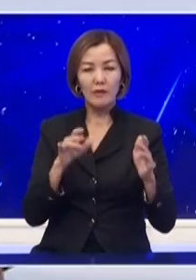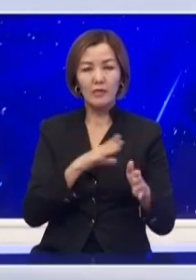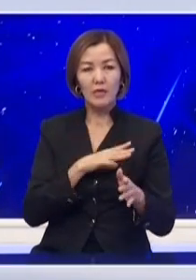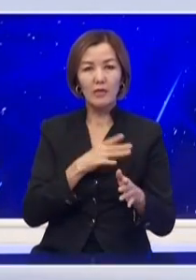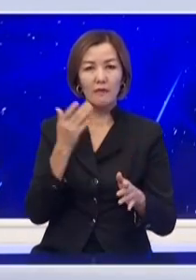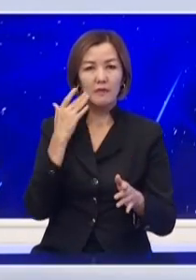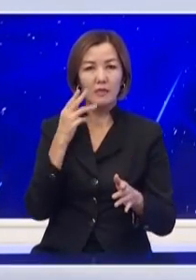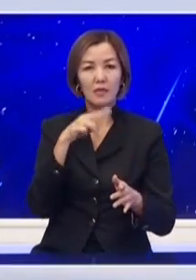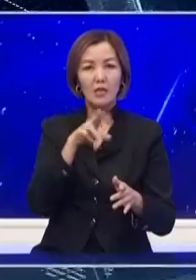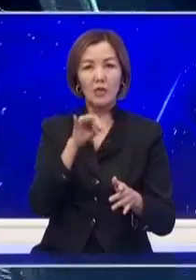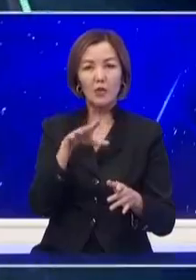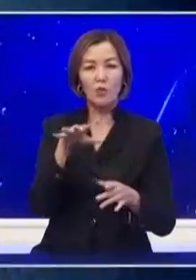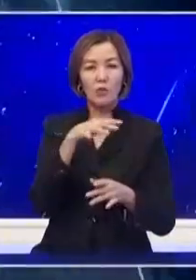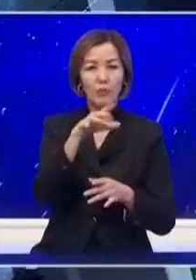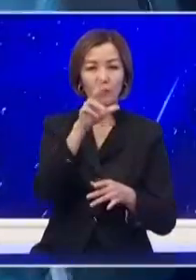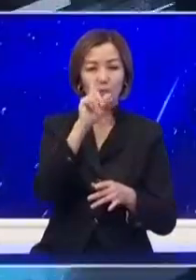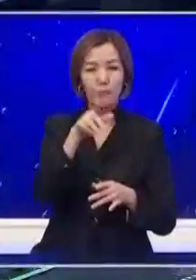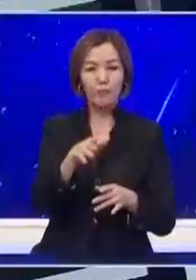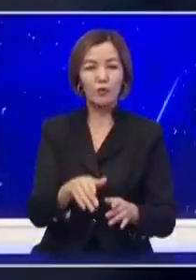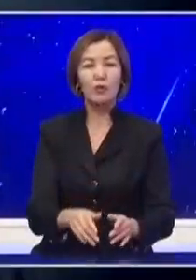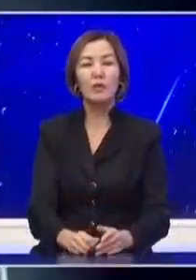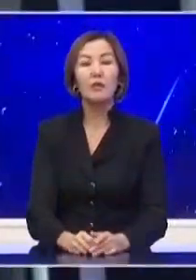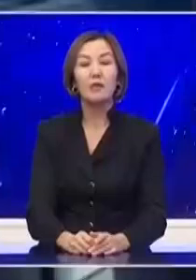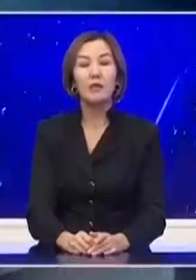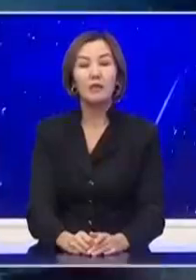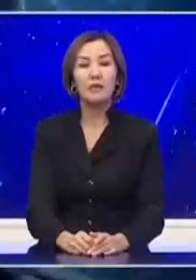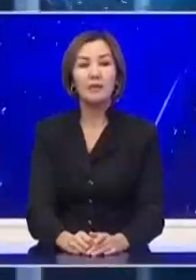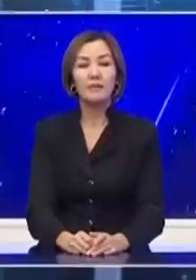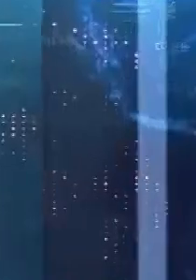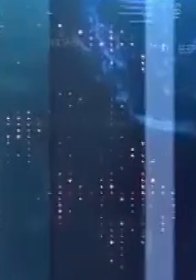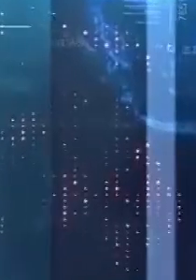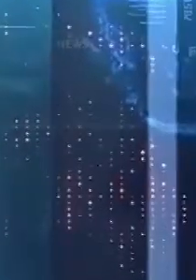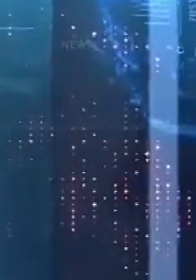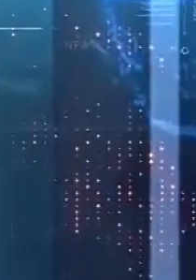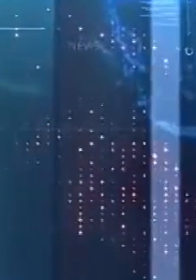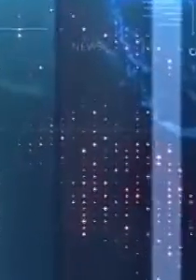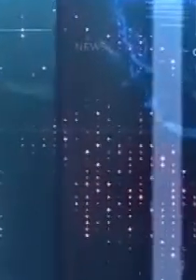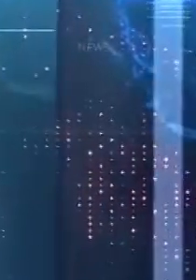дрондар ұшырылады дейді. Нұржан Қасаболат, Абзал Нұрсет, Жетісу арнасы.